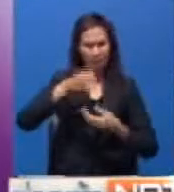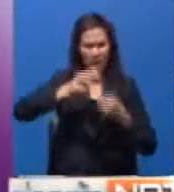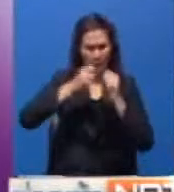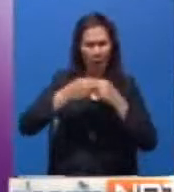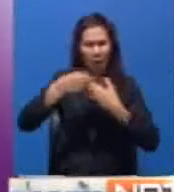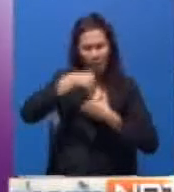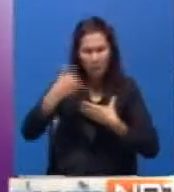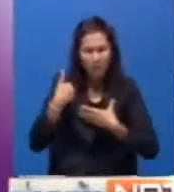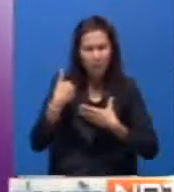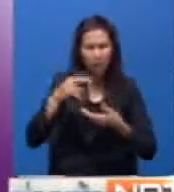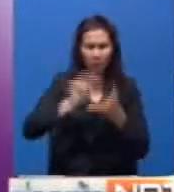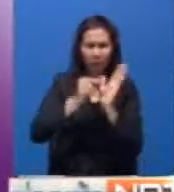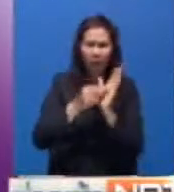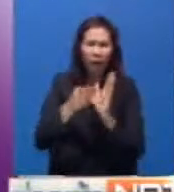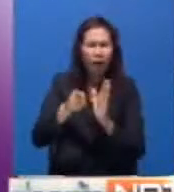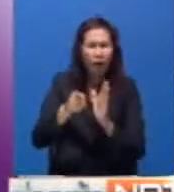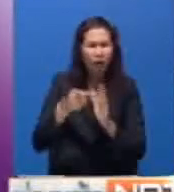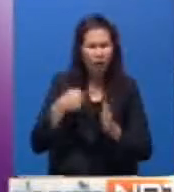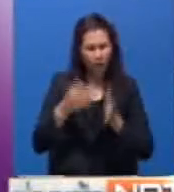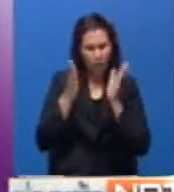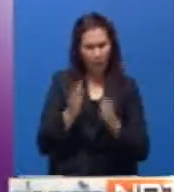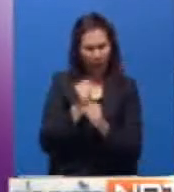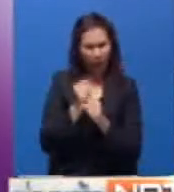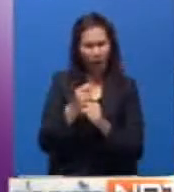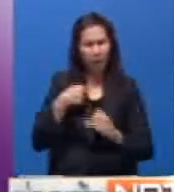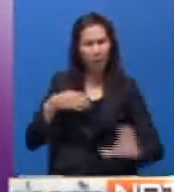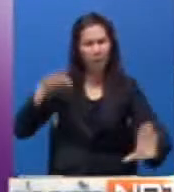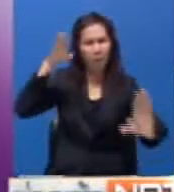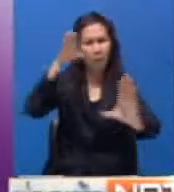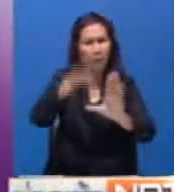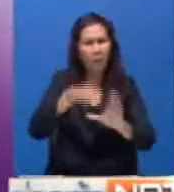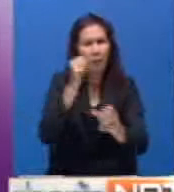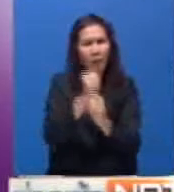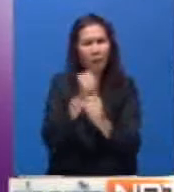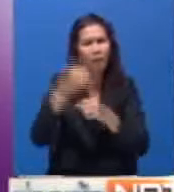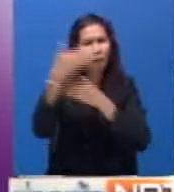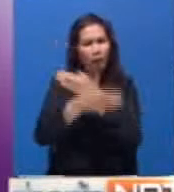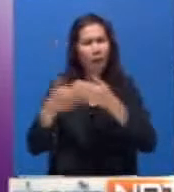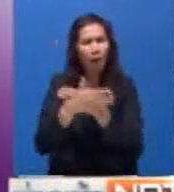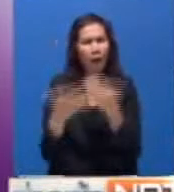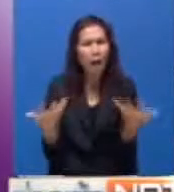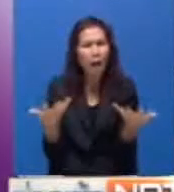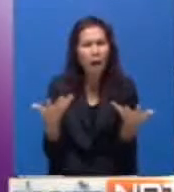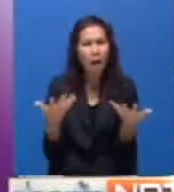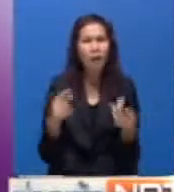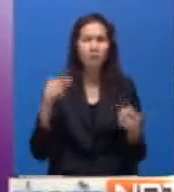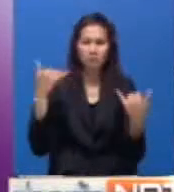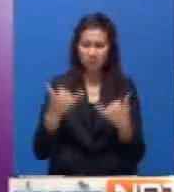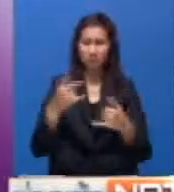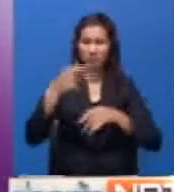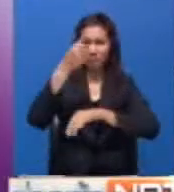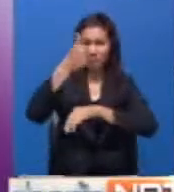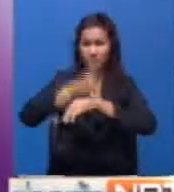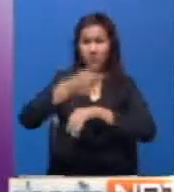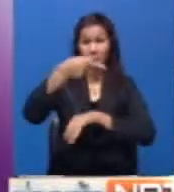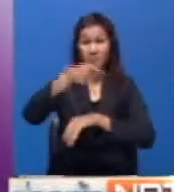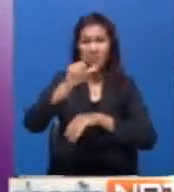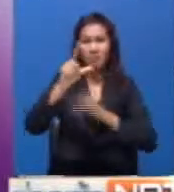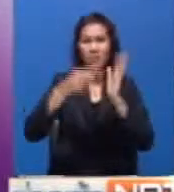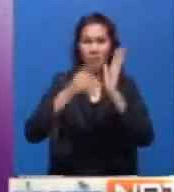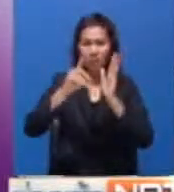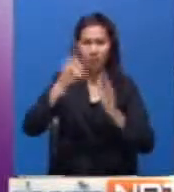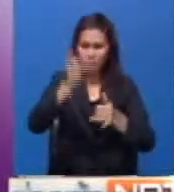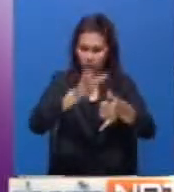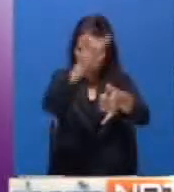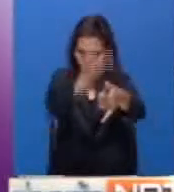ผู้ต้องหารายนี้ผ่านการบรรจุเข้าไปเป็นพนักงานรัฐวิสาหกิจแห่งนี้ได้อย่างไรทำให้ปลัดกระทรวงคมนาคมเองก็สั่งตรวจสอบคุณสมบั